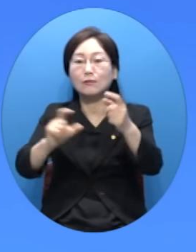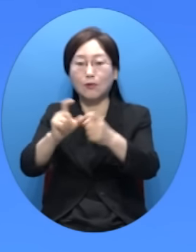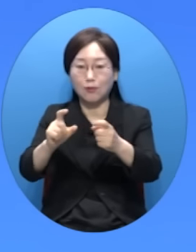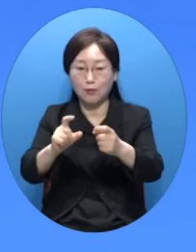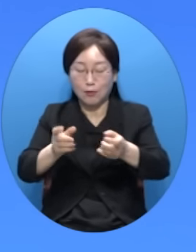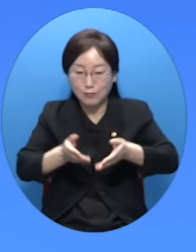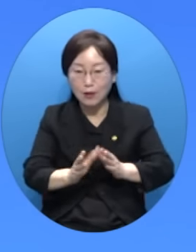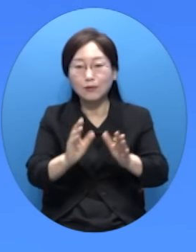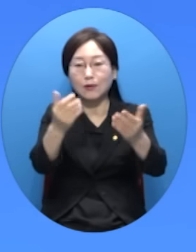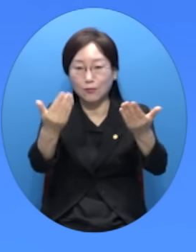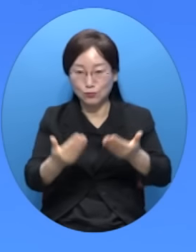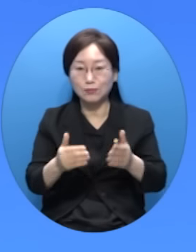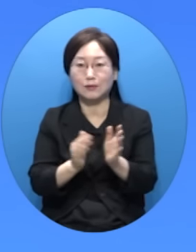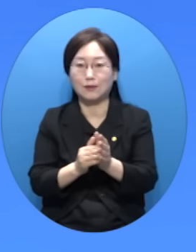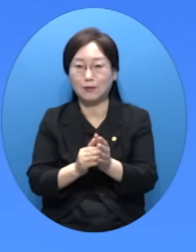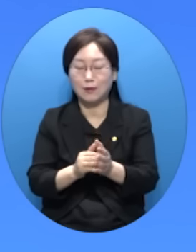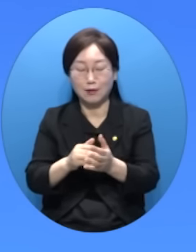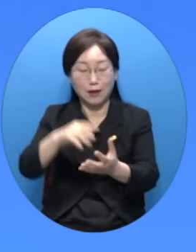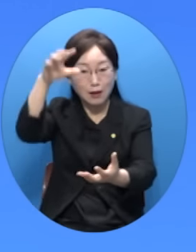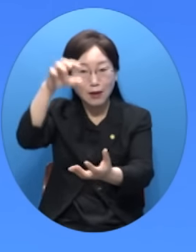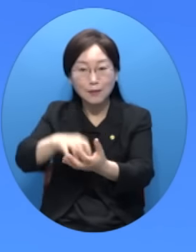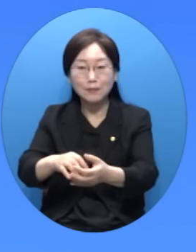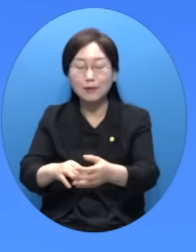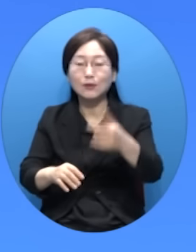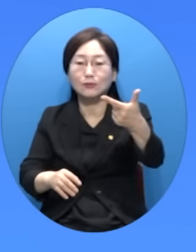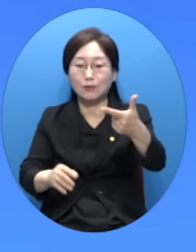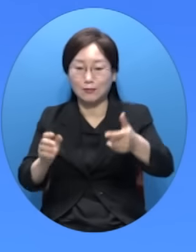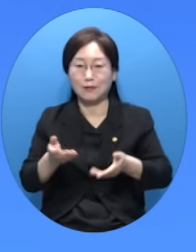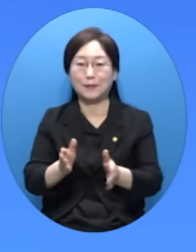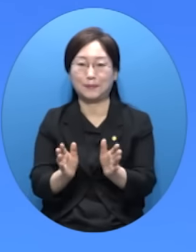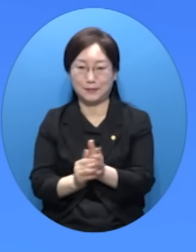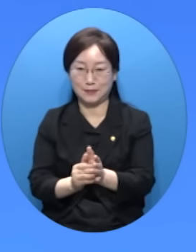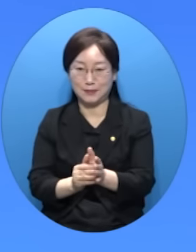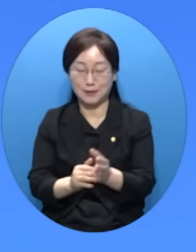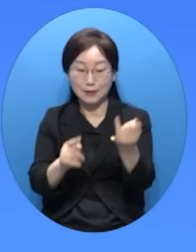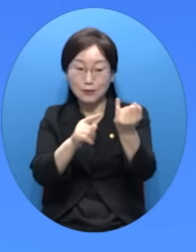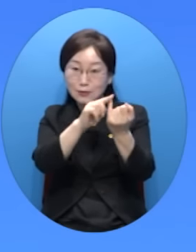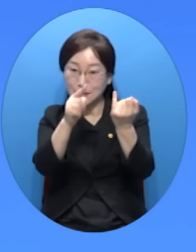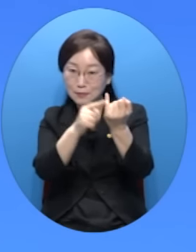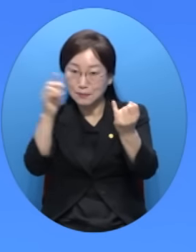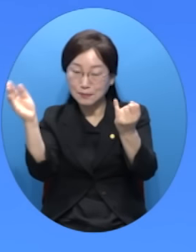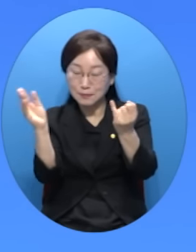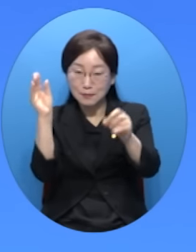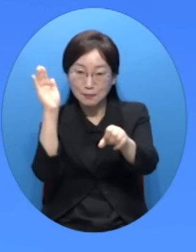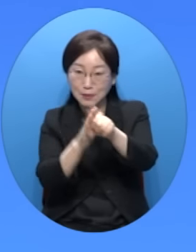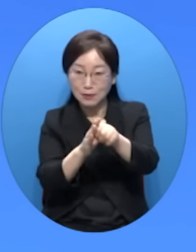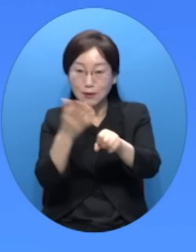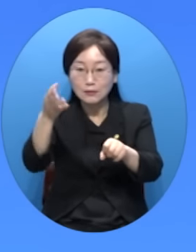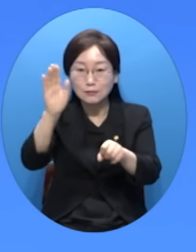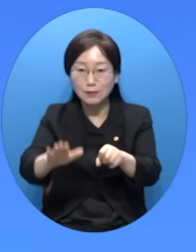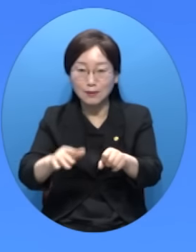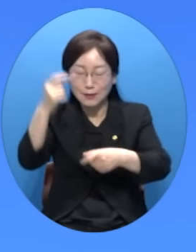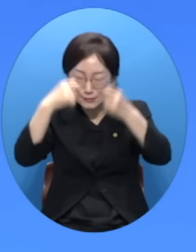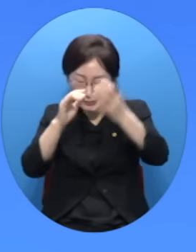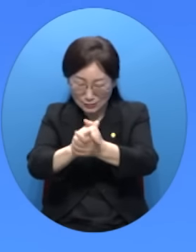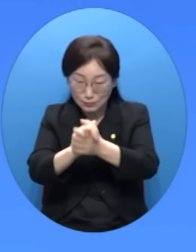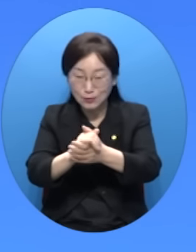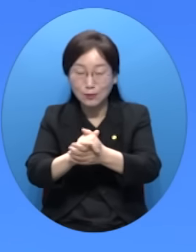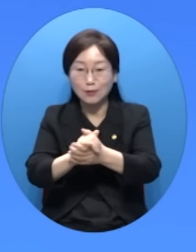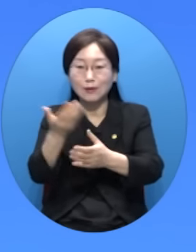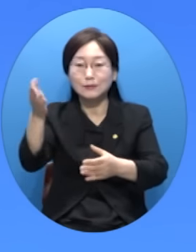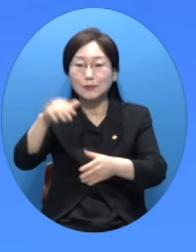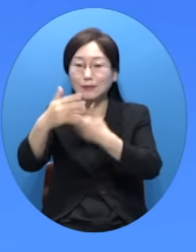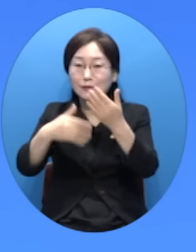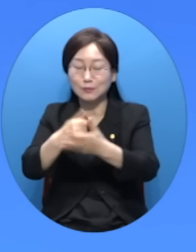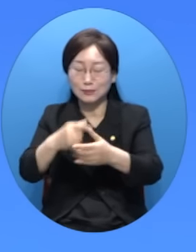무려 아이를 여섯이나 얻게 되었습니다. 불임으로 아이가 없어 그렇게 통곡하고 울며 부르짖었는데 하나님이